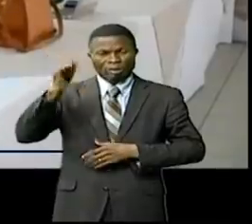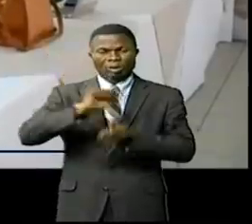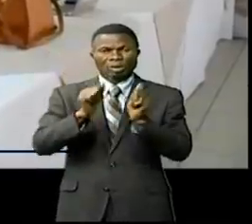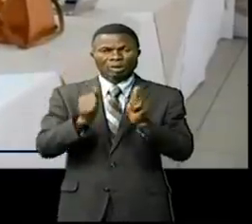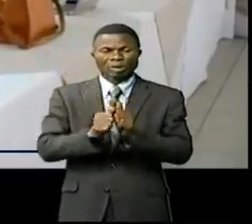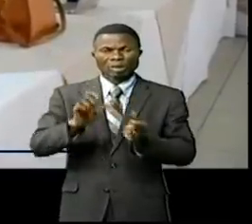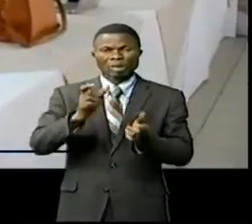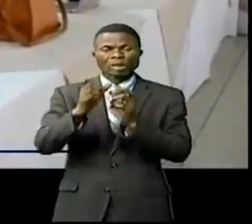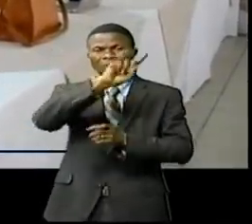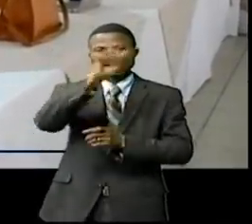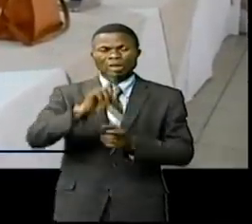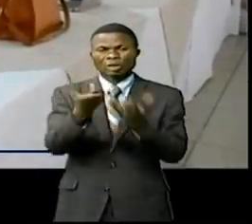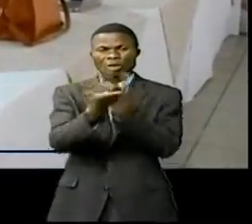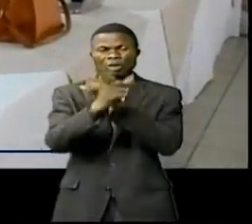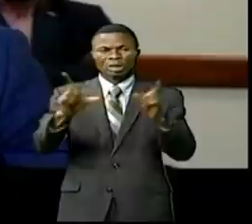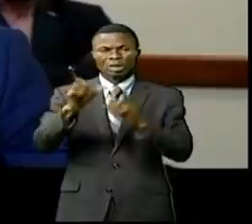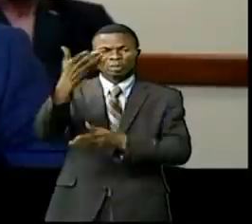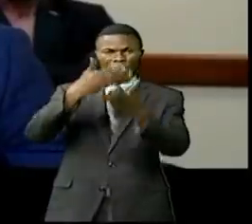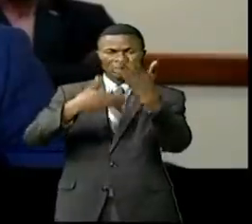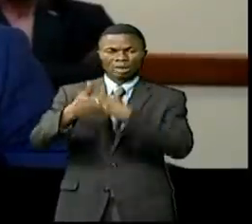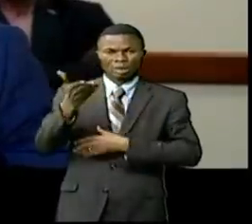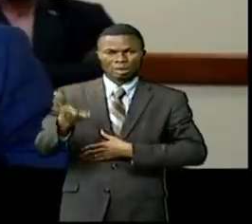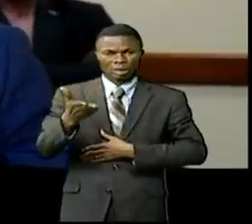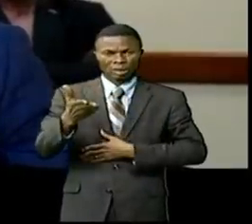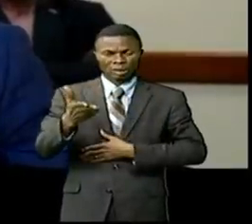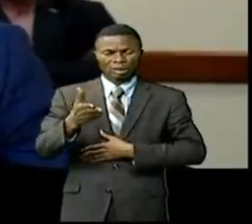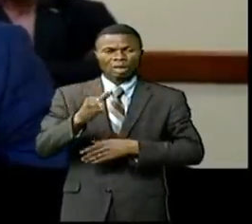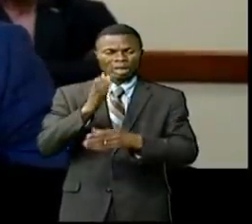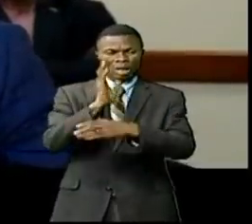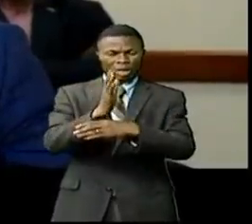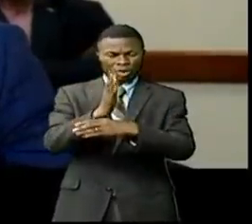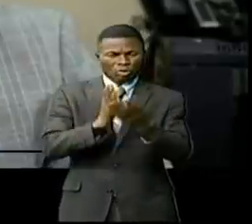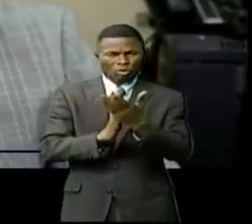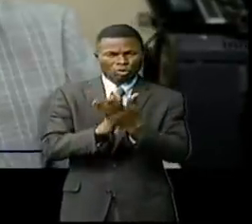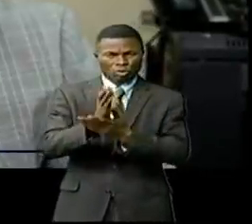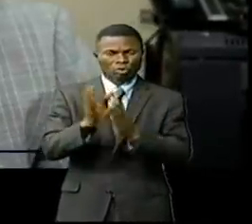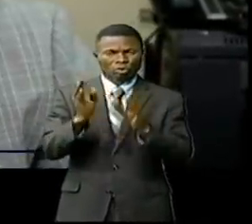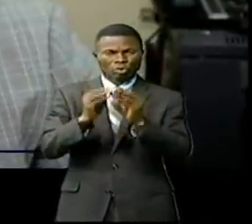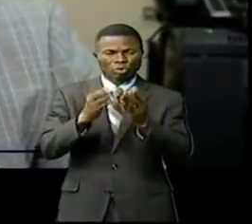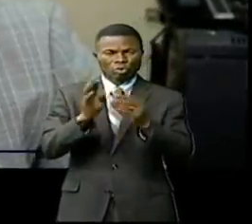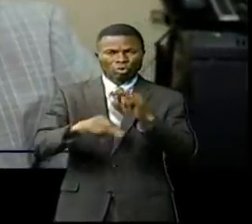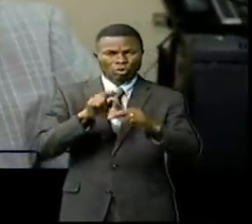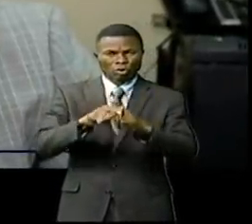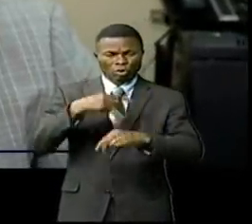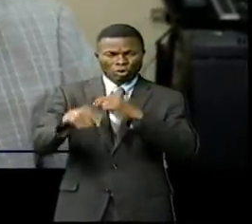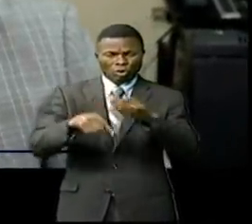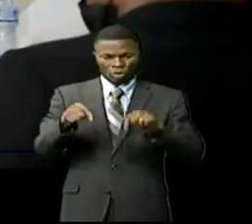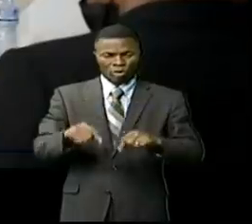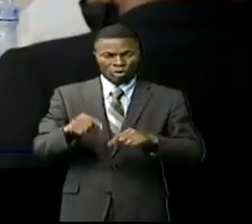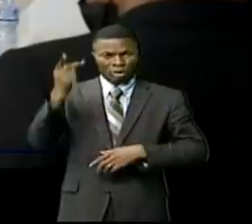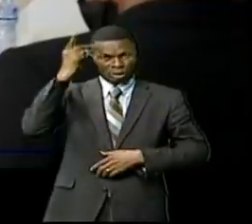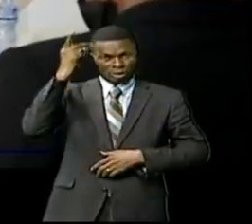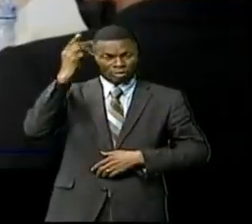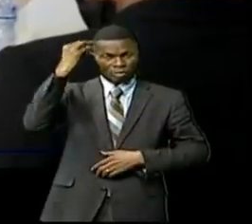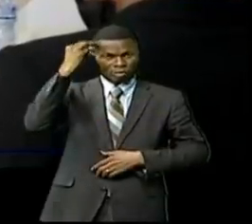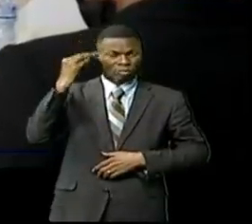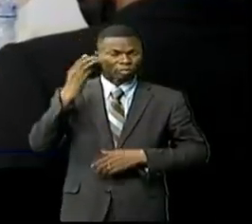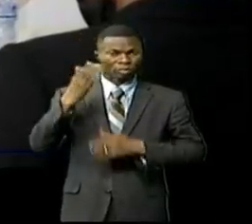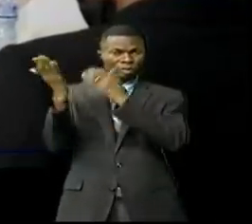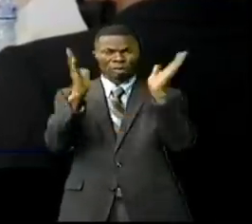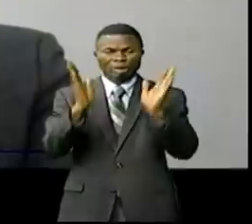de libre-échange continentale africaine ZELCAF, telle est l'une des orientations phares de la télé nationale ouverte ce jour à Kinshasa par le ministre du Commerce